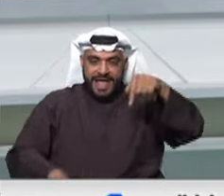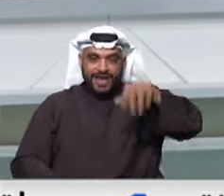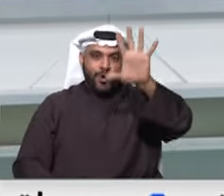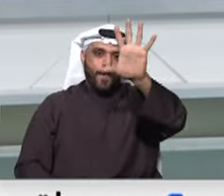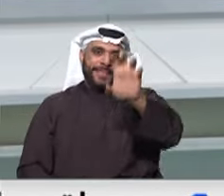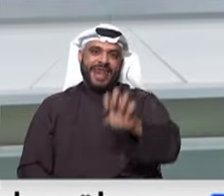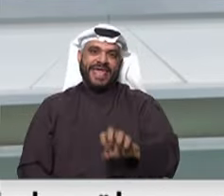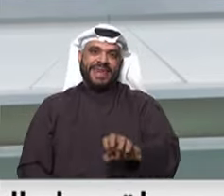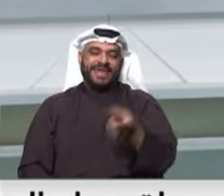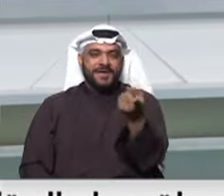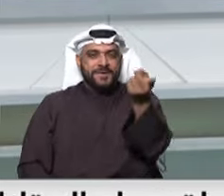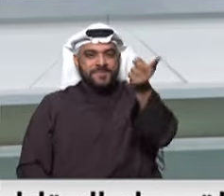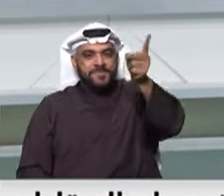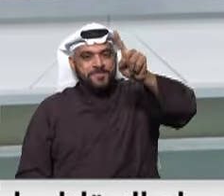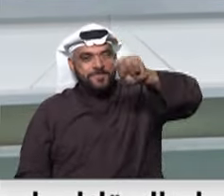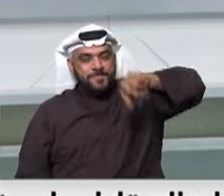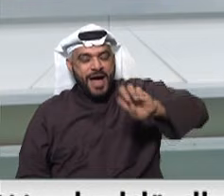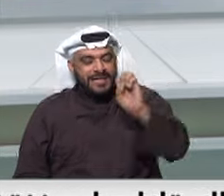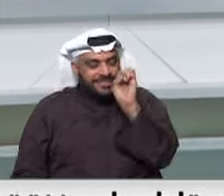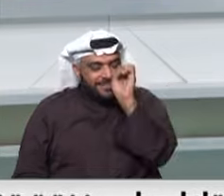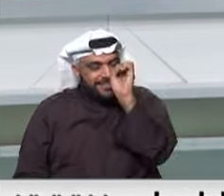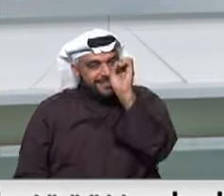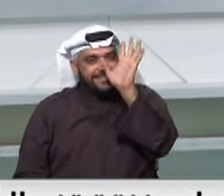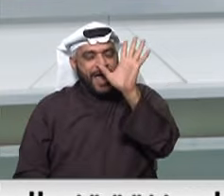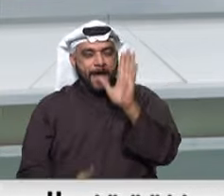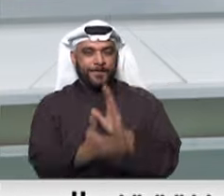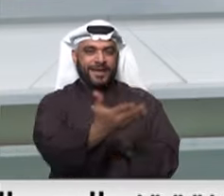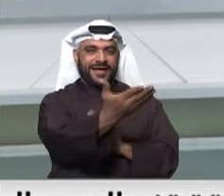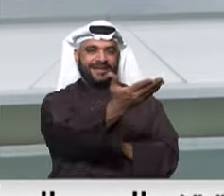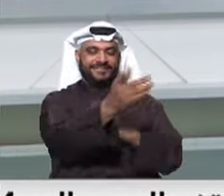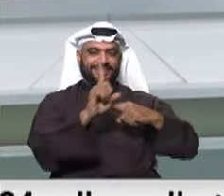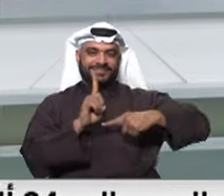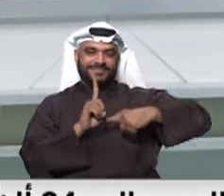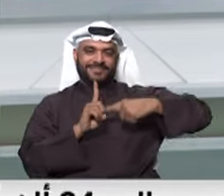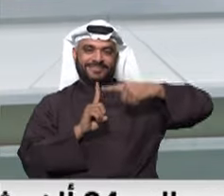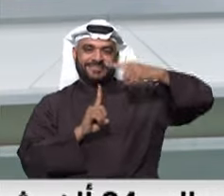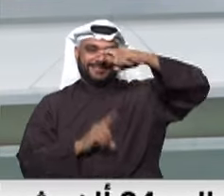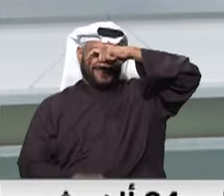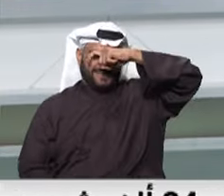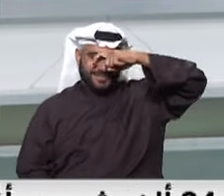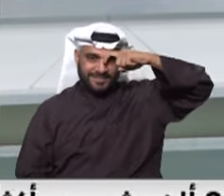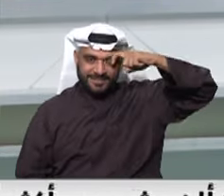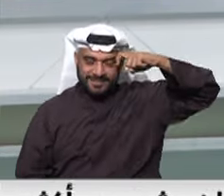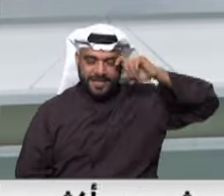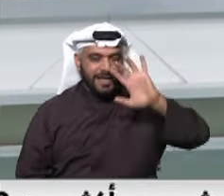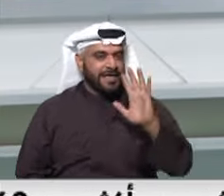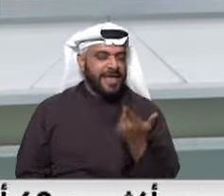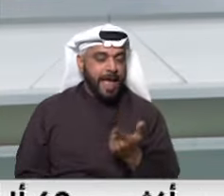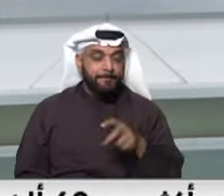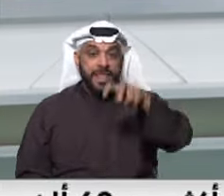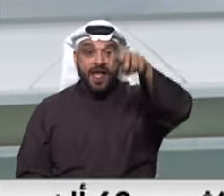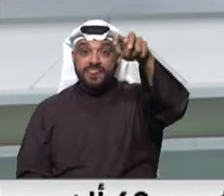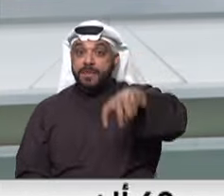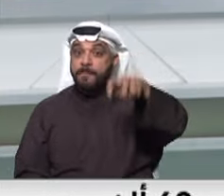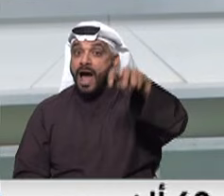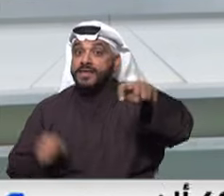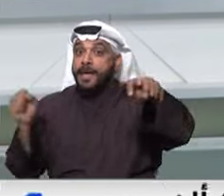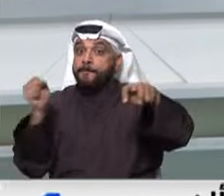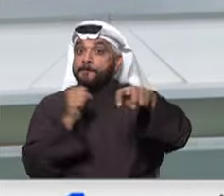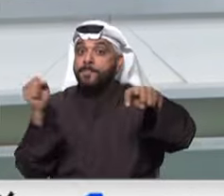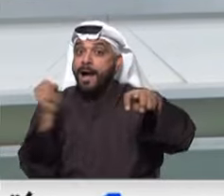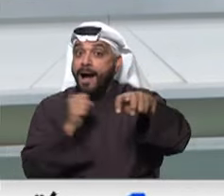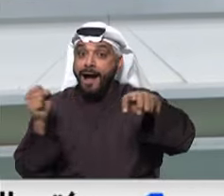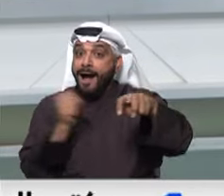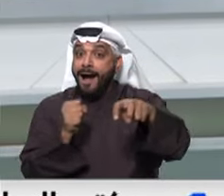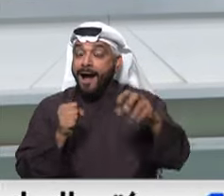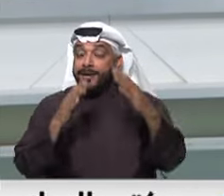بداية دخول ساعات صباح الأولى من نهار يوم الغد، ودرجات حرارة الصغرى متوقعة قد تصل إلى 8 درجات مئوية في المناطق الغربية من